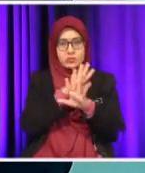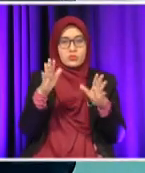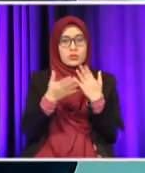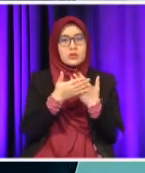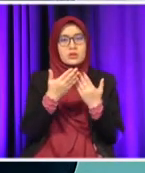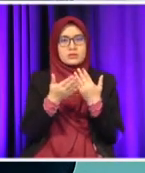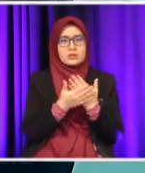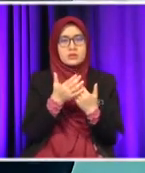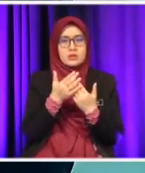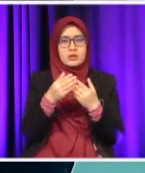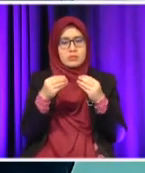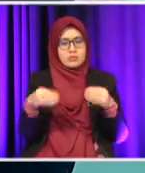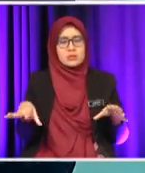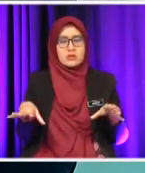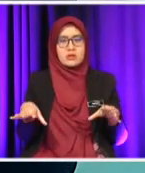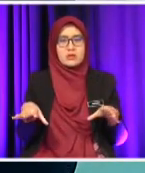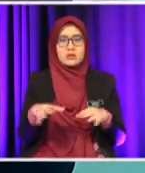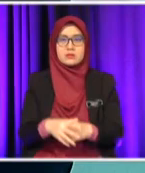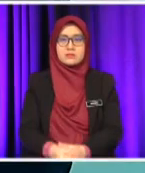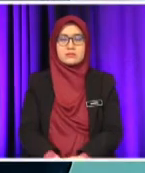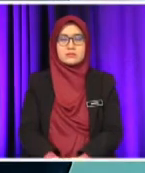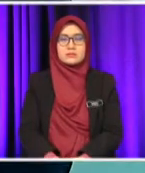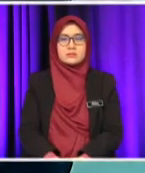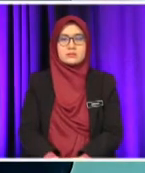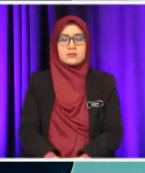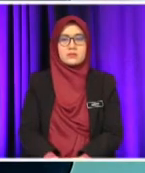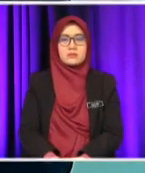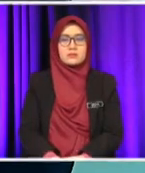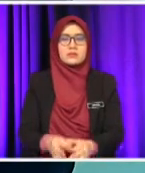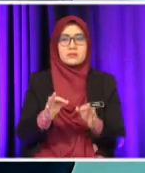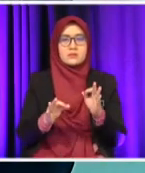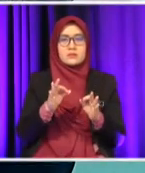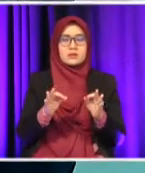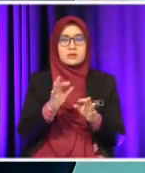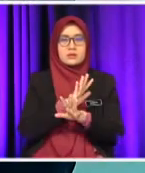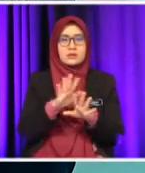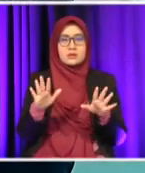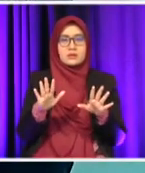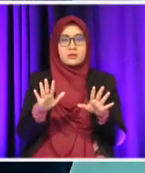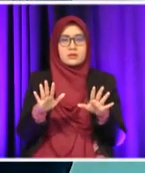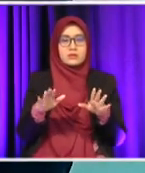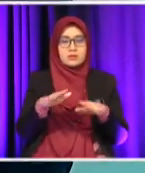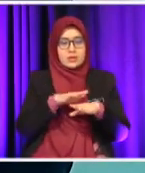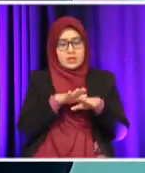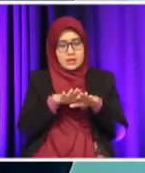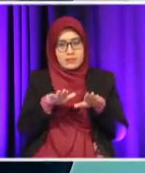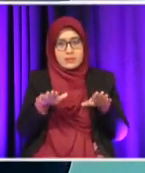pada dasar bagian bawah itu masukkan air itu